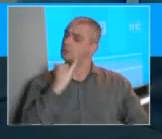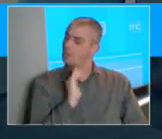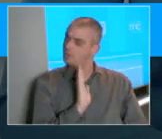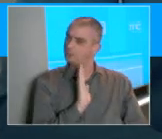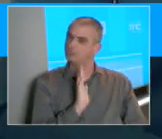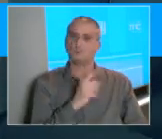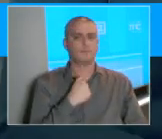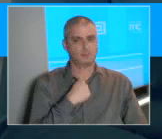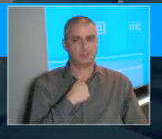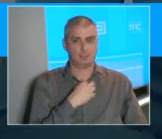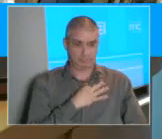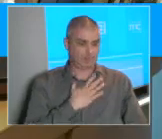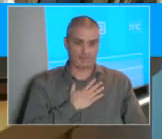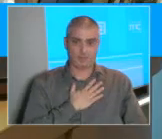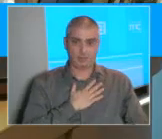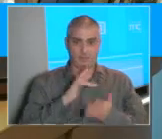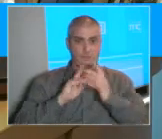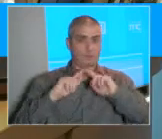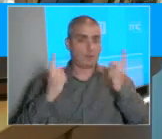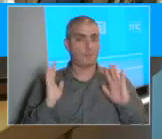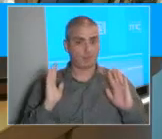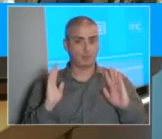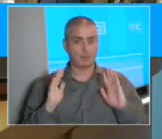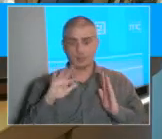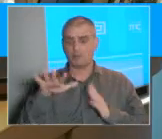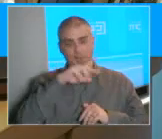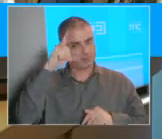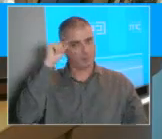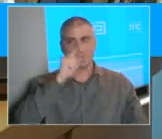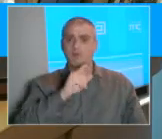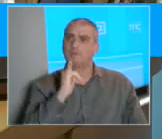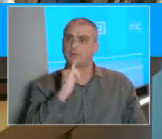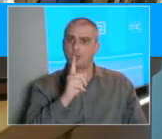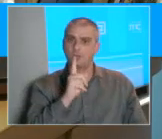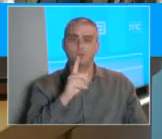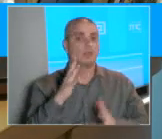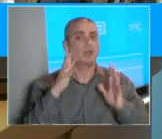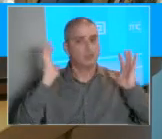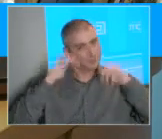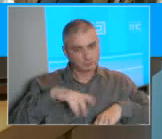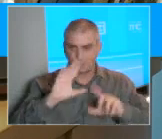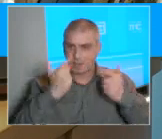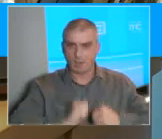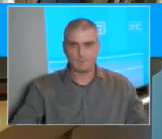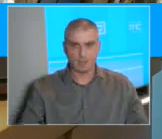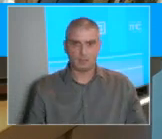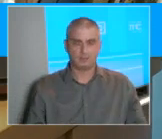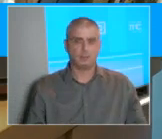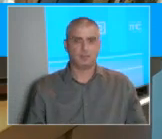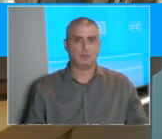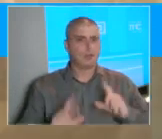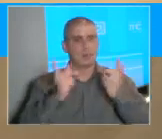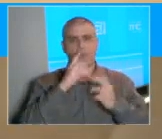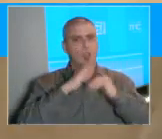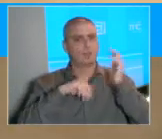נכון. אני גם ספגתי אותה במקום אחר וברחבי העיר תל אביב. זה נכון, המערכת הזאת קרסה, מדוע היא קרסה?